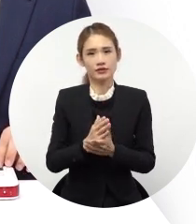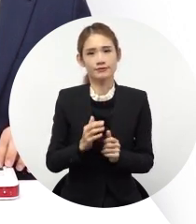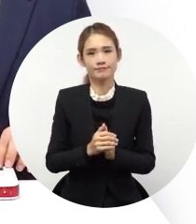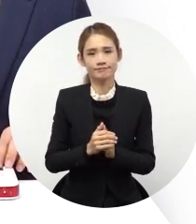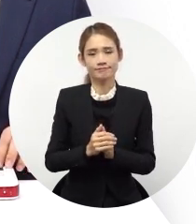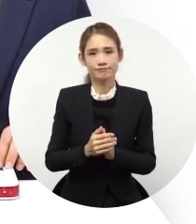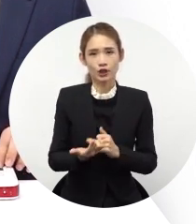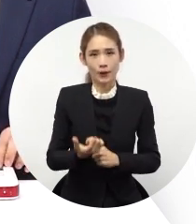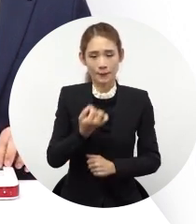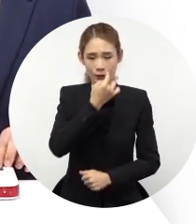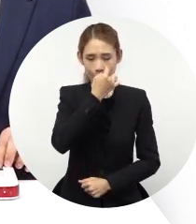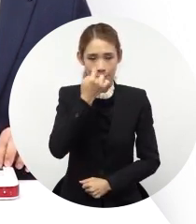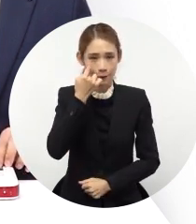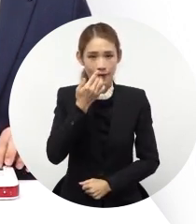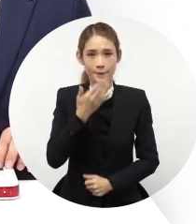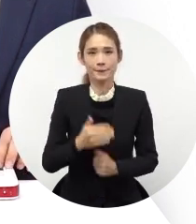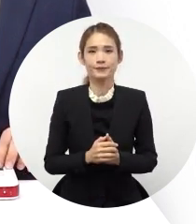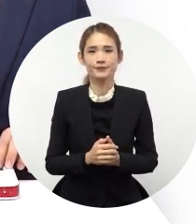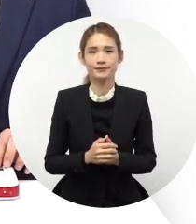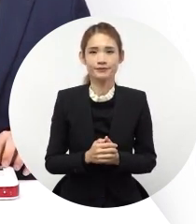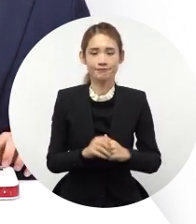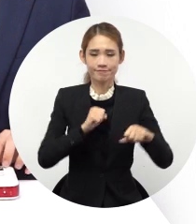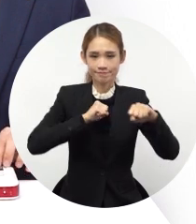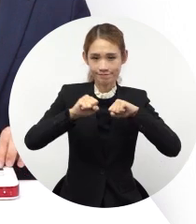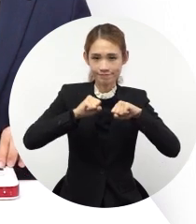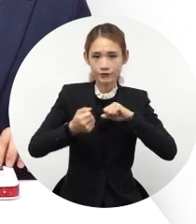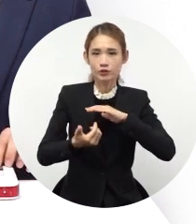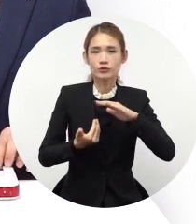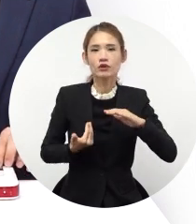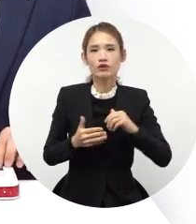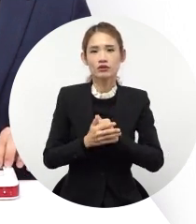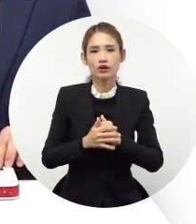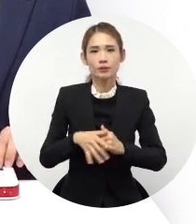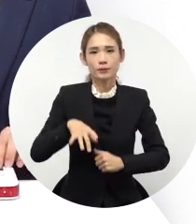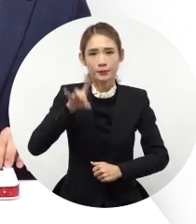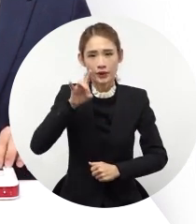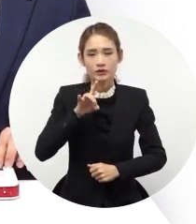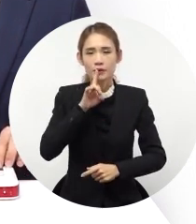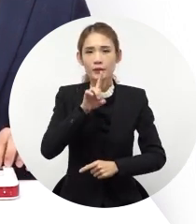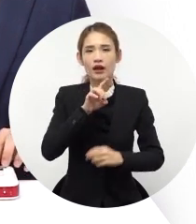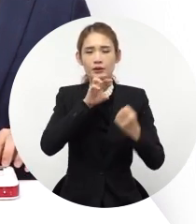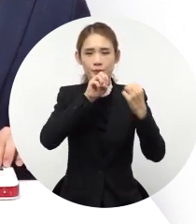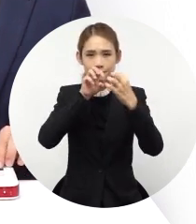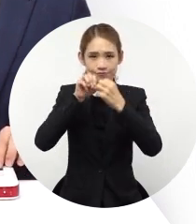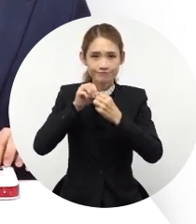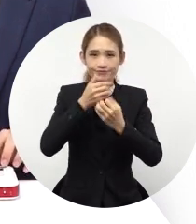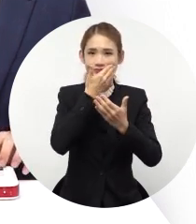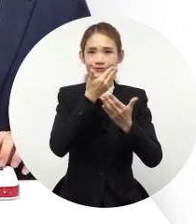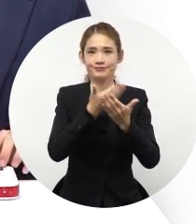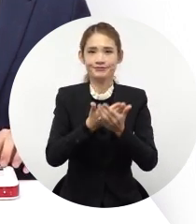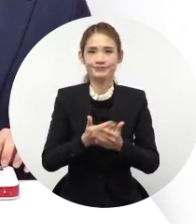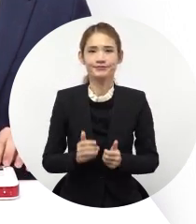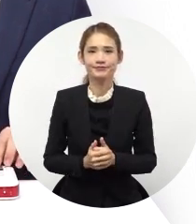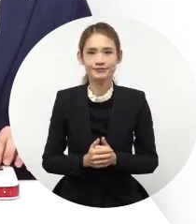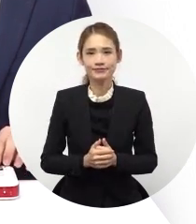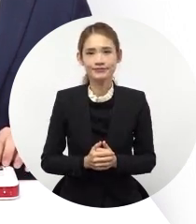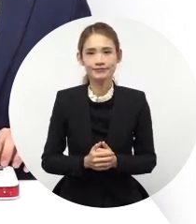그 상황들을 바로바로 확인할 수 있기 때문에 우선 행동하기에 앞서서 말로 의사를 표시하는 게 매우